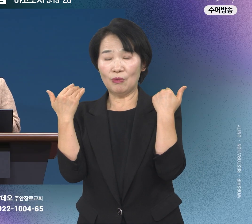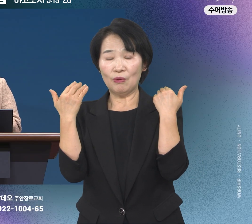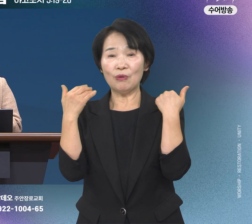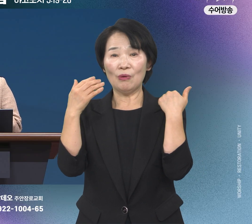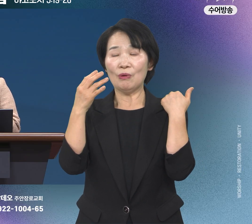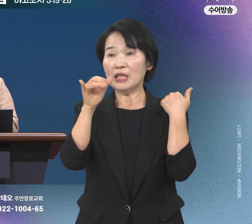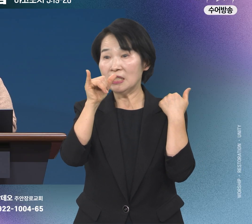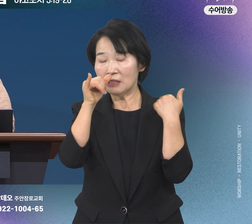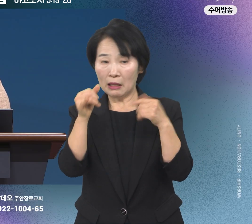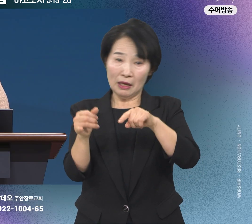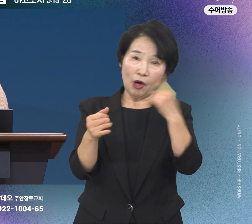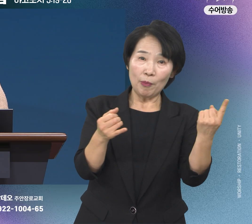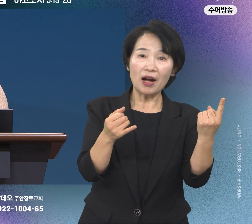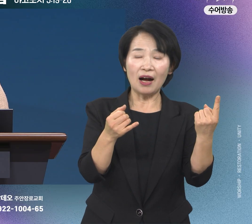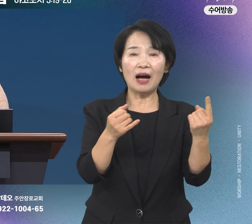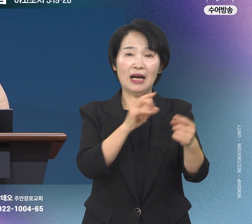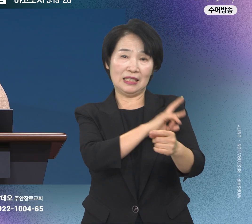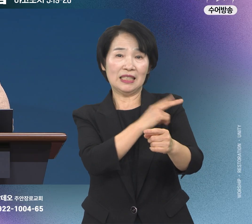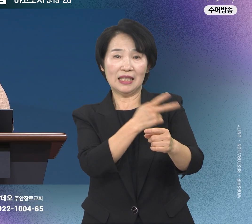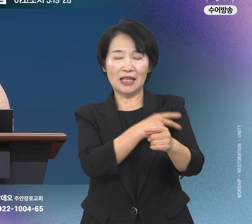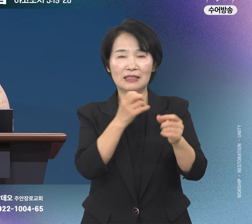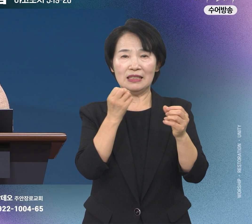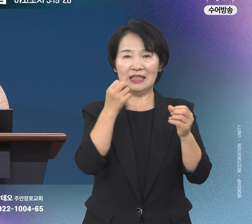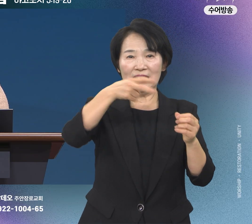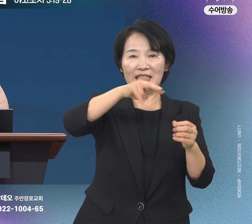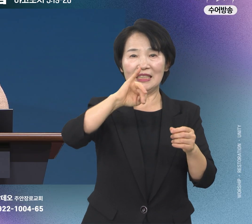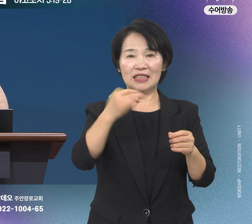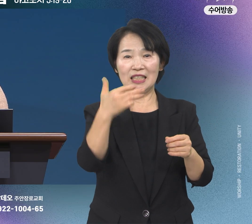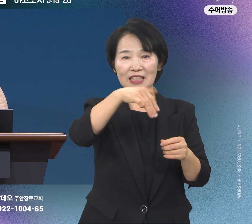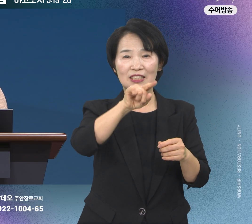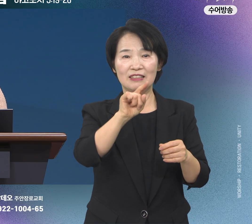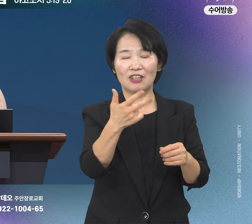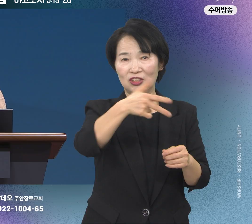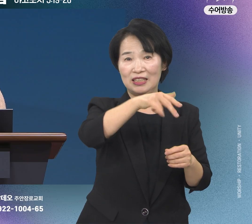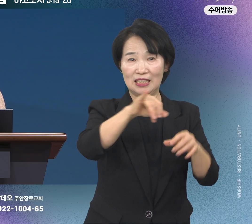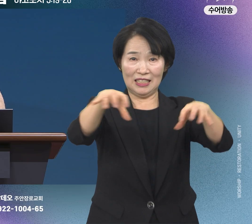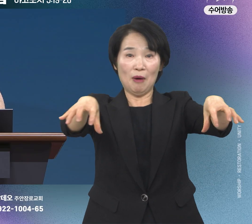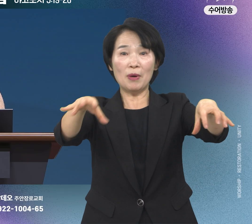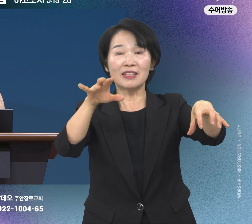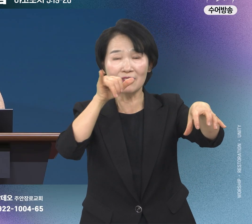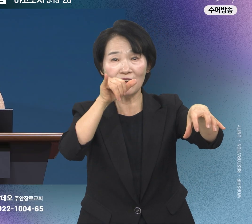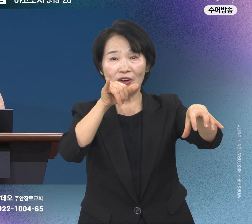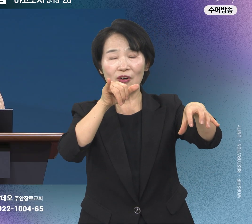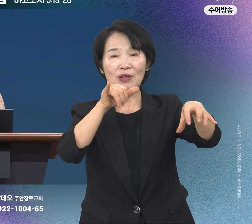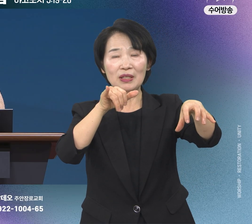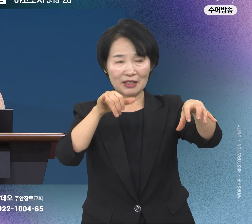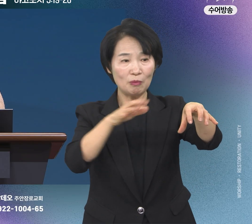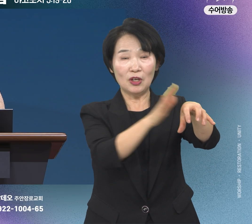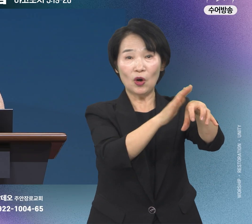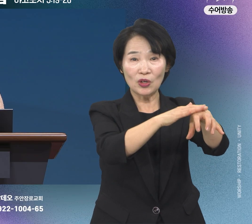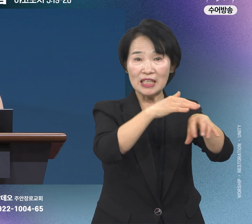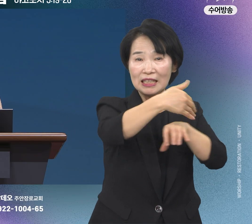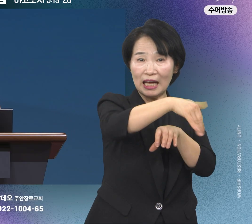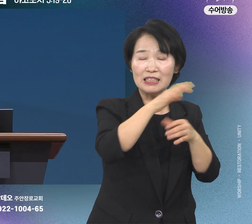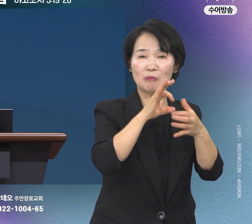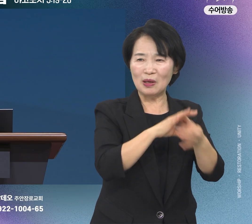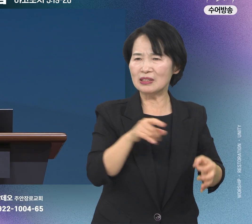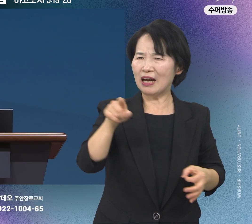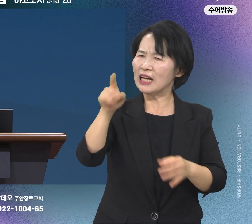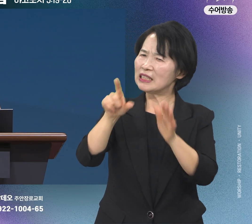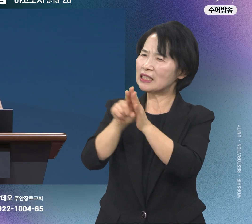그 신학교를 보면서 신천지를 갈 때마다 저기도 빨리 회개하고 신천지 나라 와야 되는데 빨리 무너져야 되는데